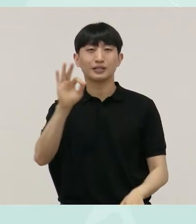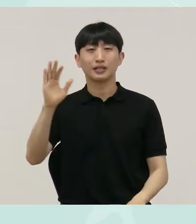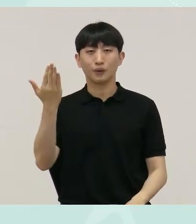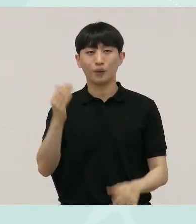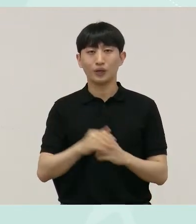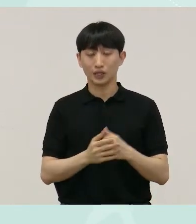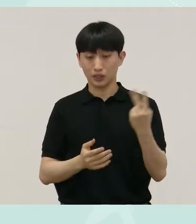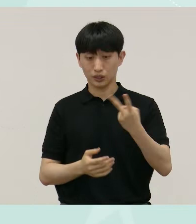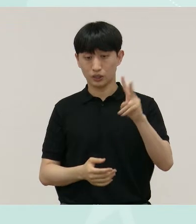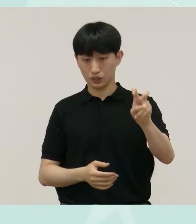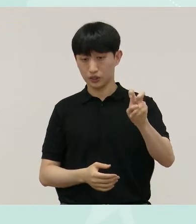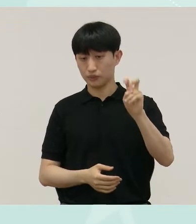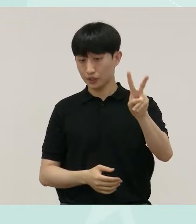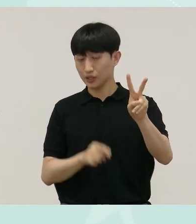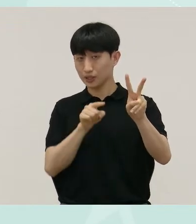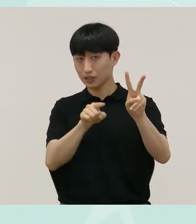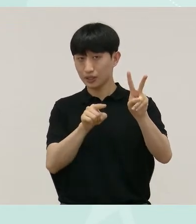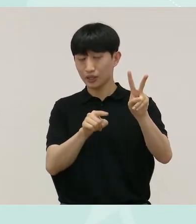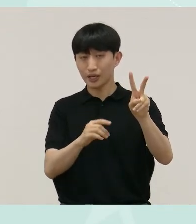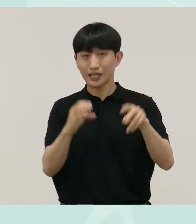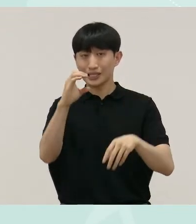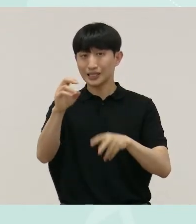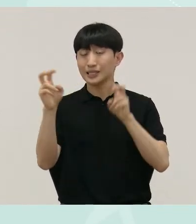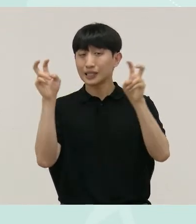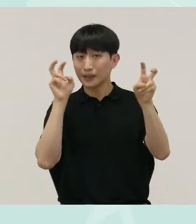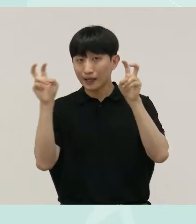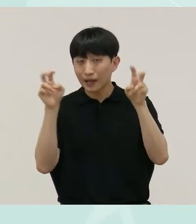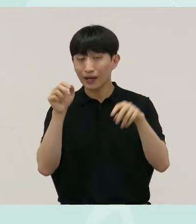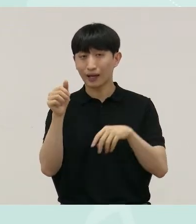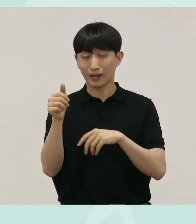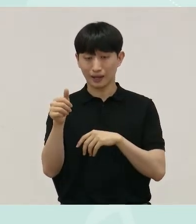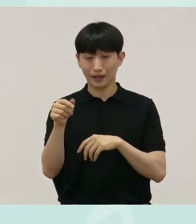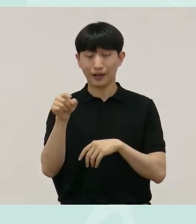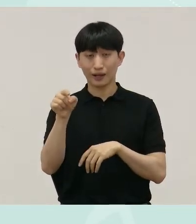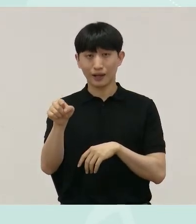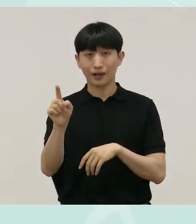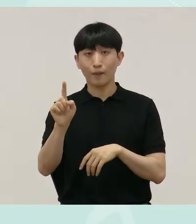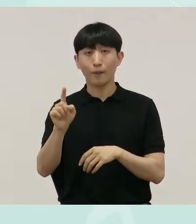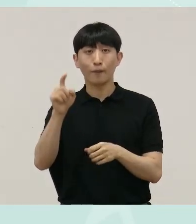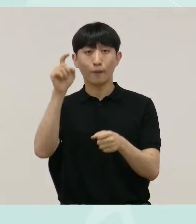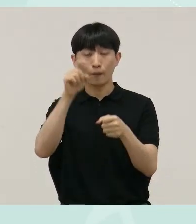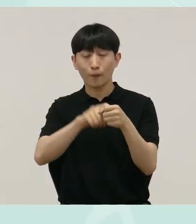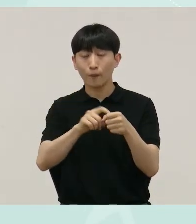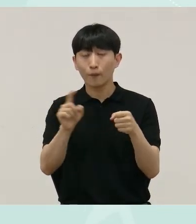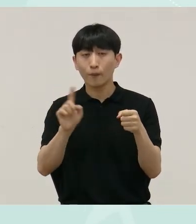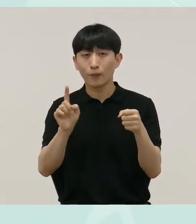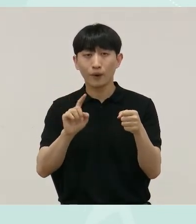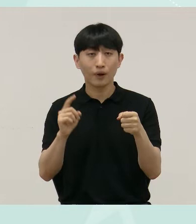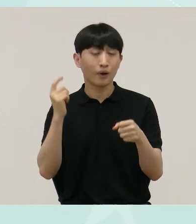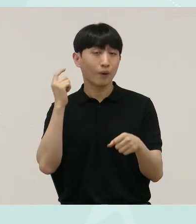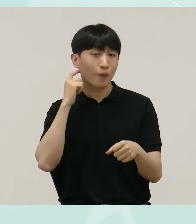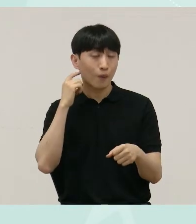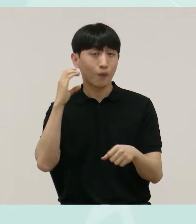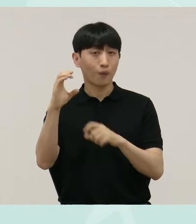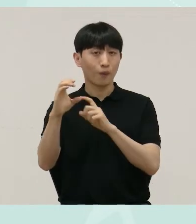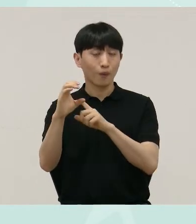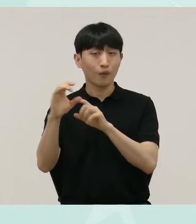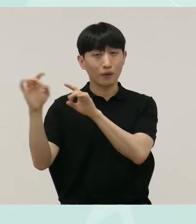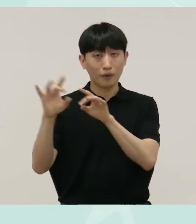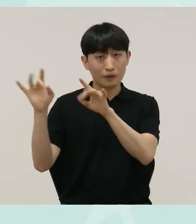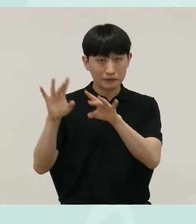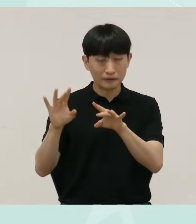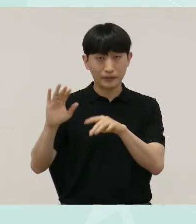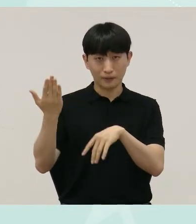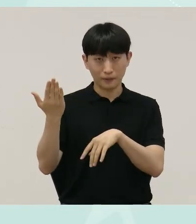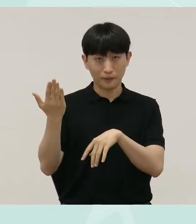2022년도에 코클리아사의 유니라테럴 히어노스나 싱글 사이드 데프니스의 목적에서 코클리아 전까지 확대가 돼서 FDA